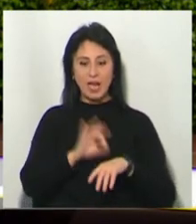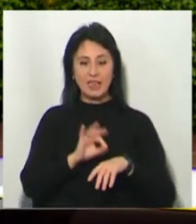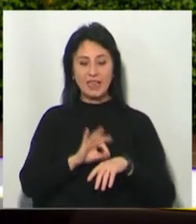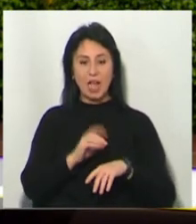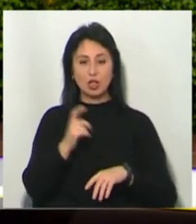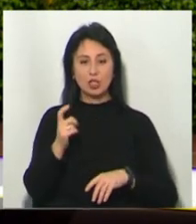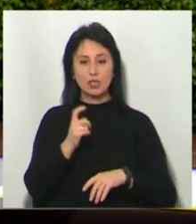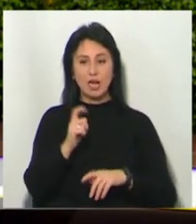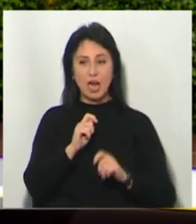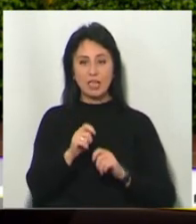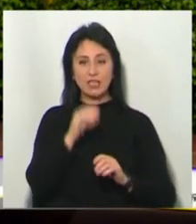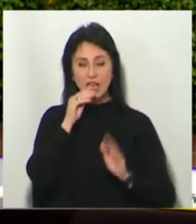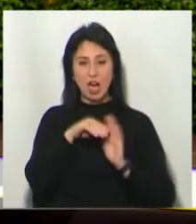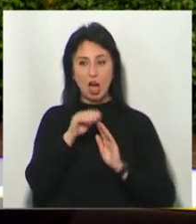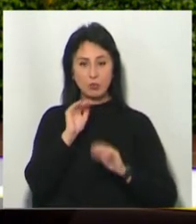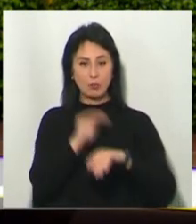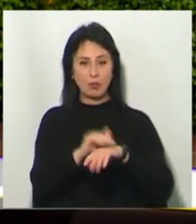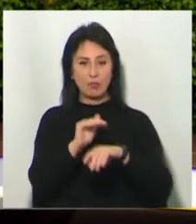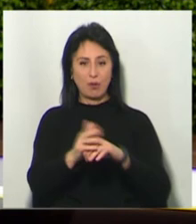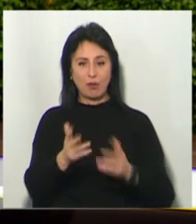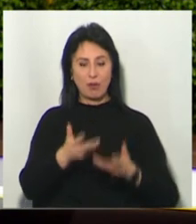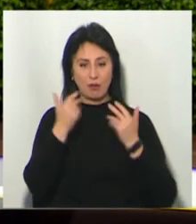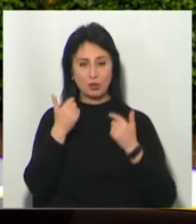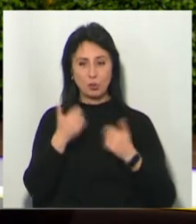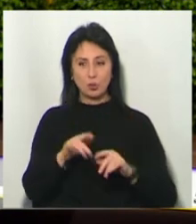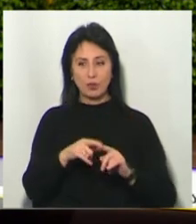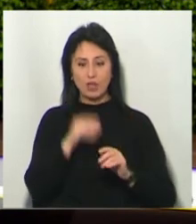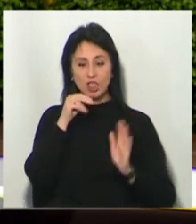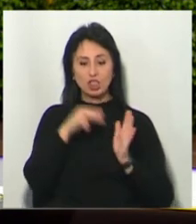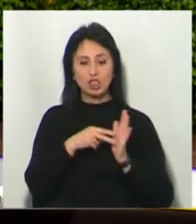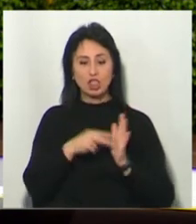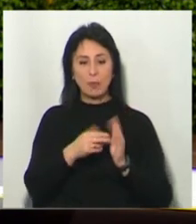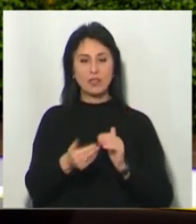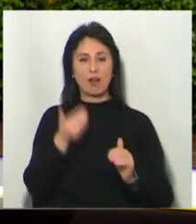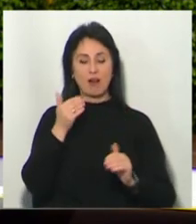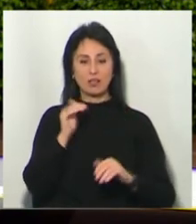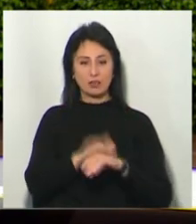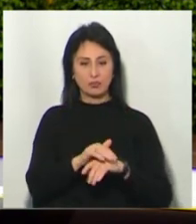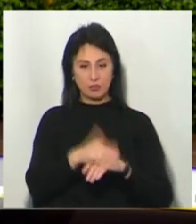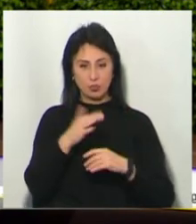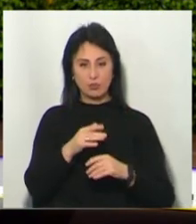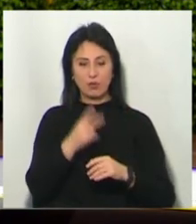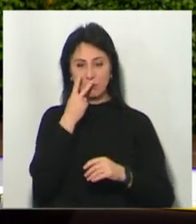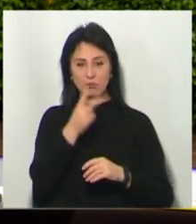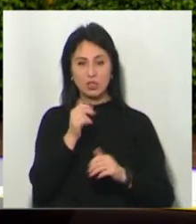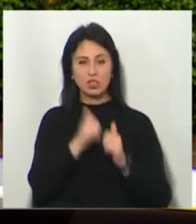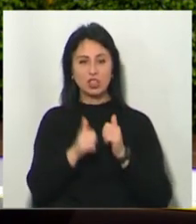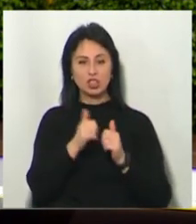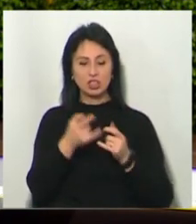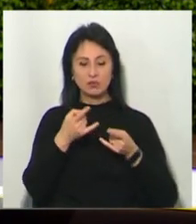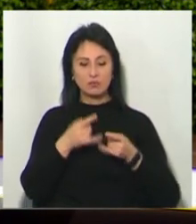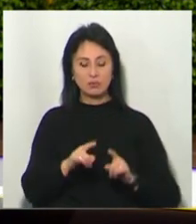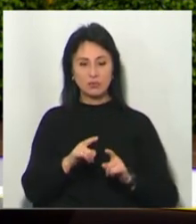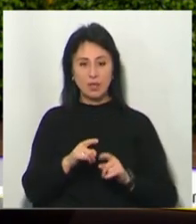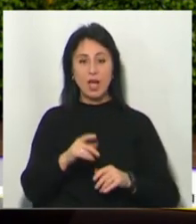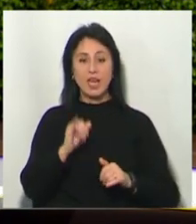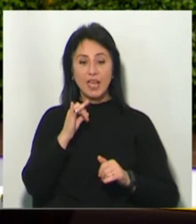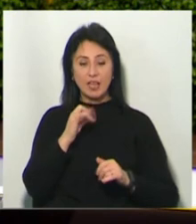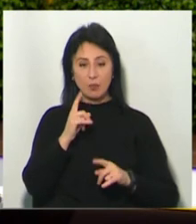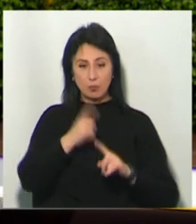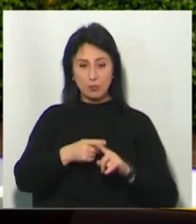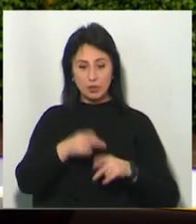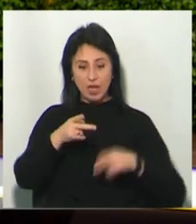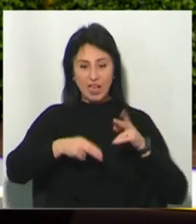დიაგნოსტიკის ხარისხი გაუმჯობესდა, გაუმჯობესდა აი შეფასების კრიტერიუმები და შესაბამისად ქირურგიული ჩარევის აქტივობაც.